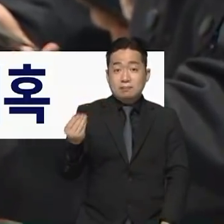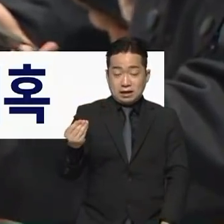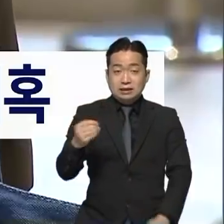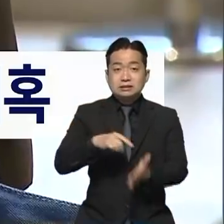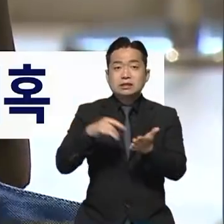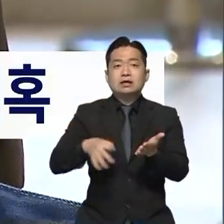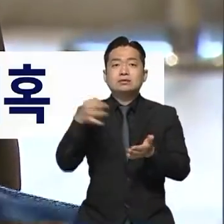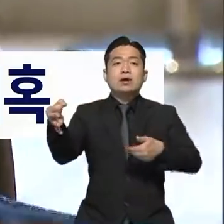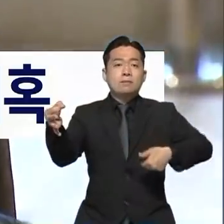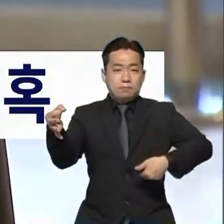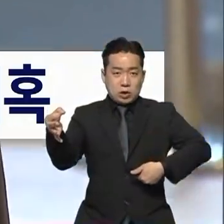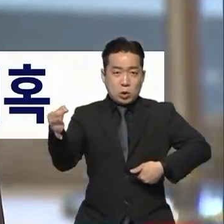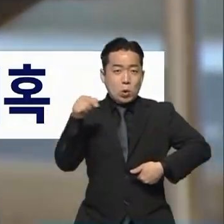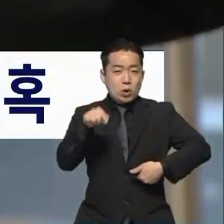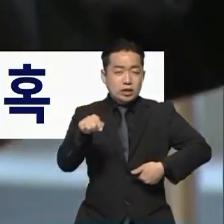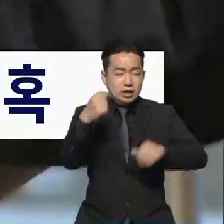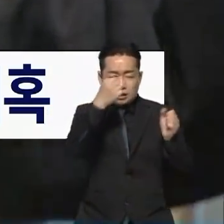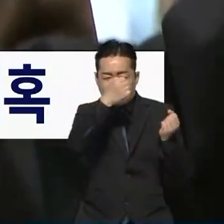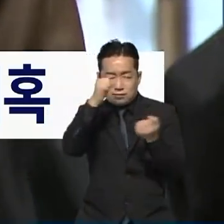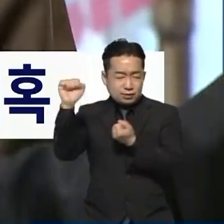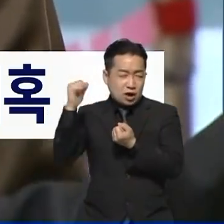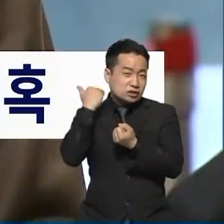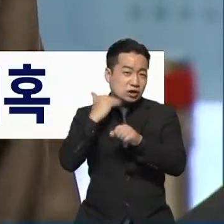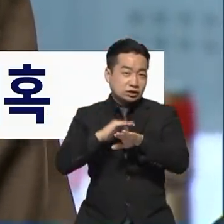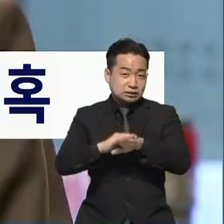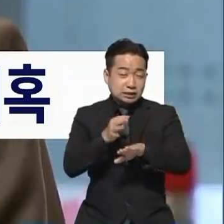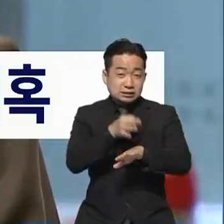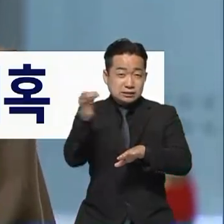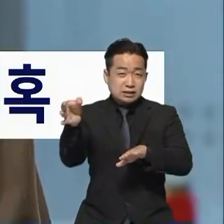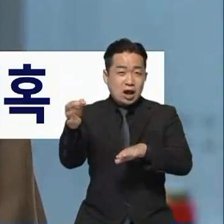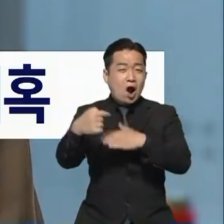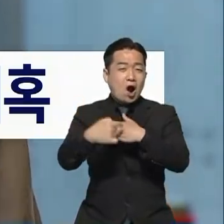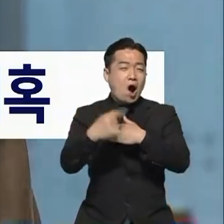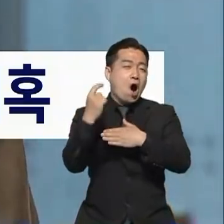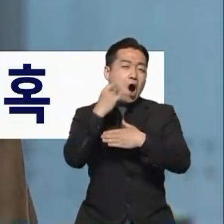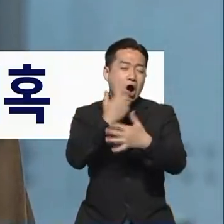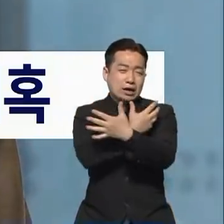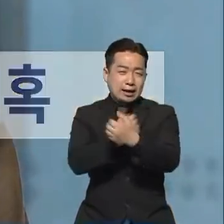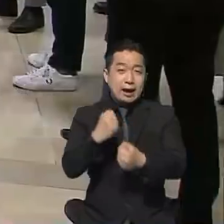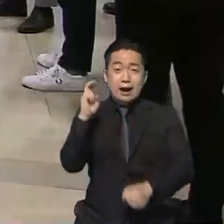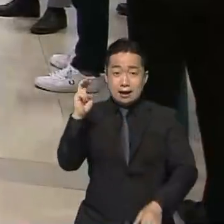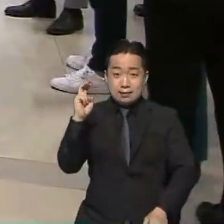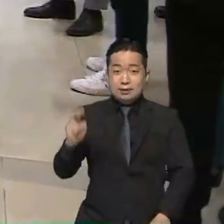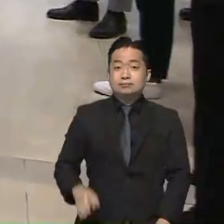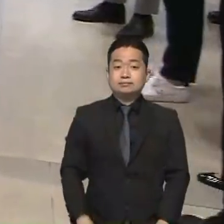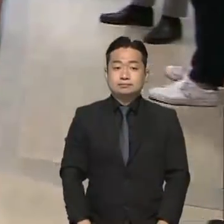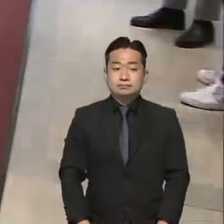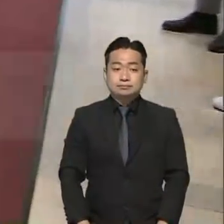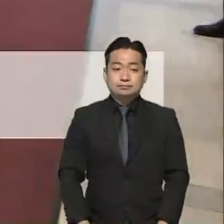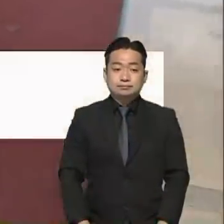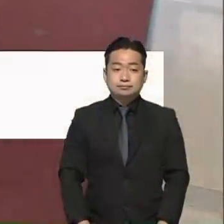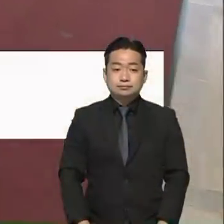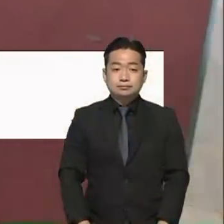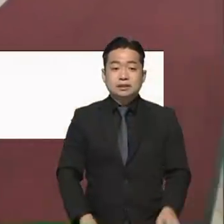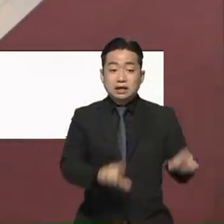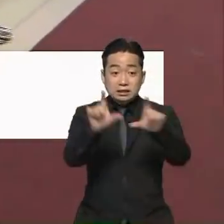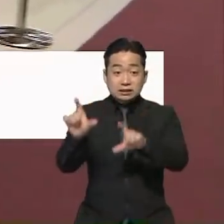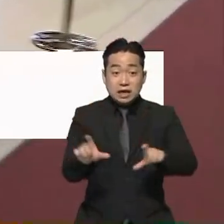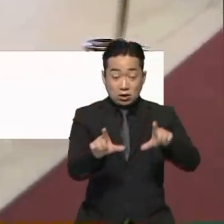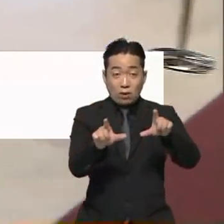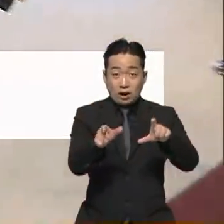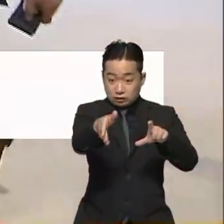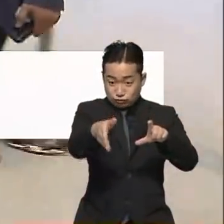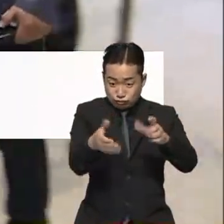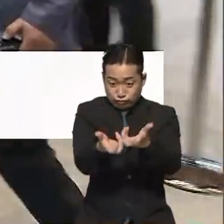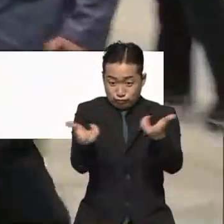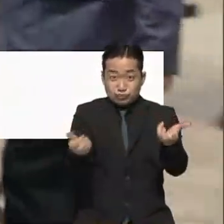내야 하는데 이를 피하려고 전세금 형태의 형식적인 계약을 한 게 아니냐는 겁니다. 생활구역이 구분되어 있거나 뭐 그런 게